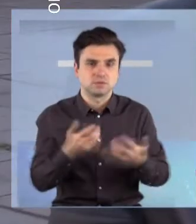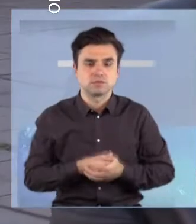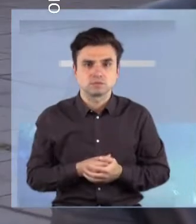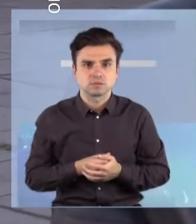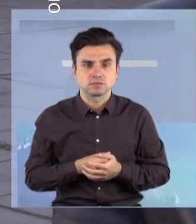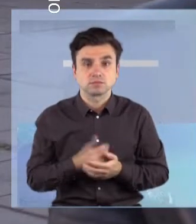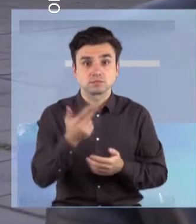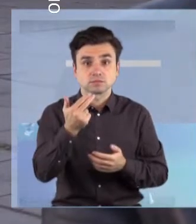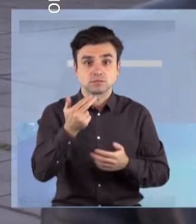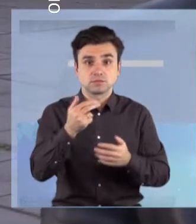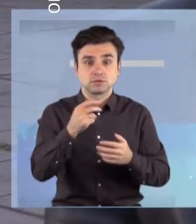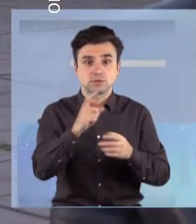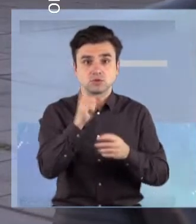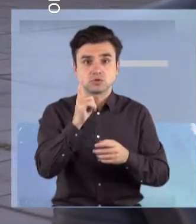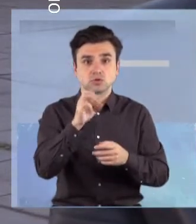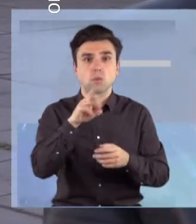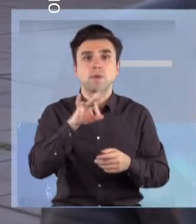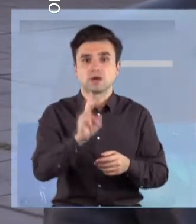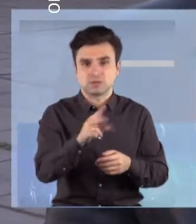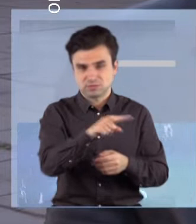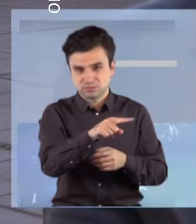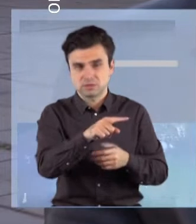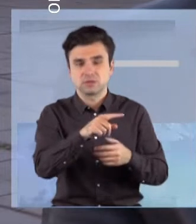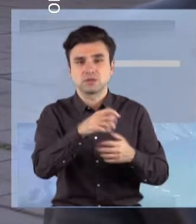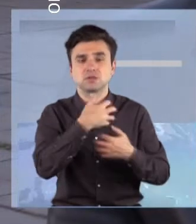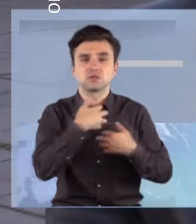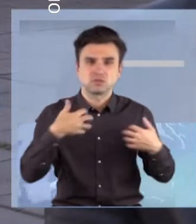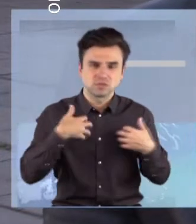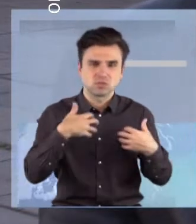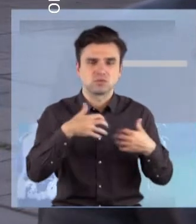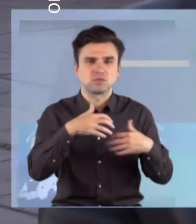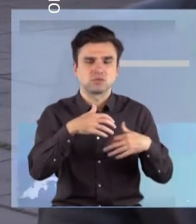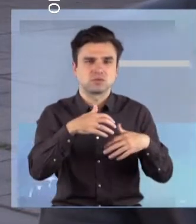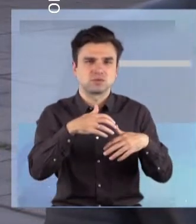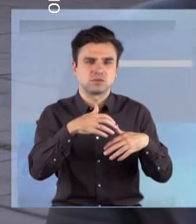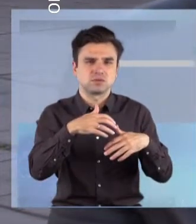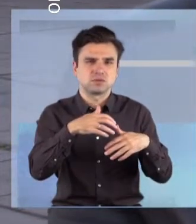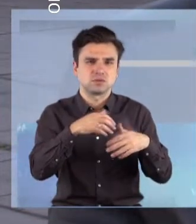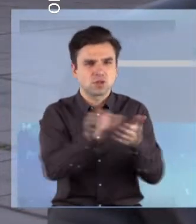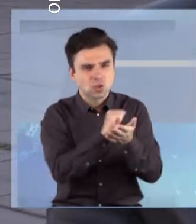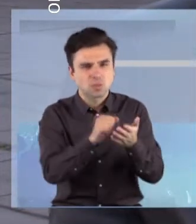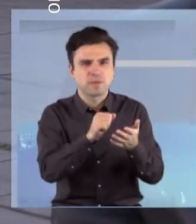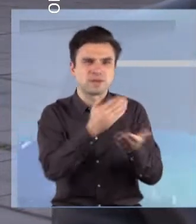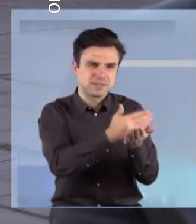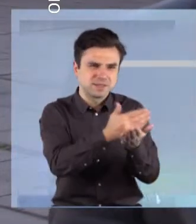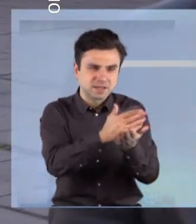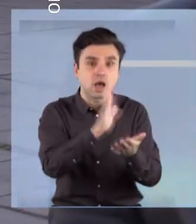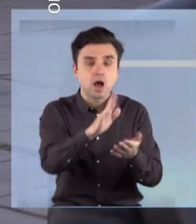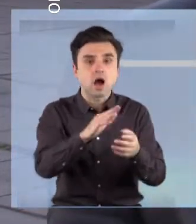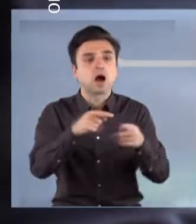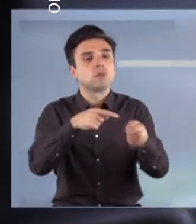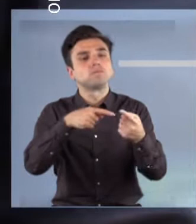час відвідування зоопарка повинні іще у каси при придбанні білетів повідомити про